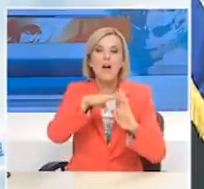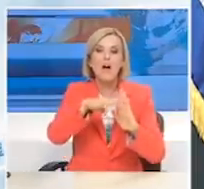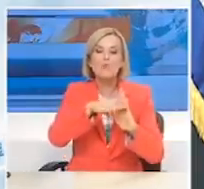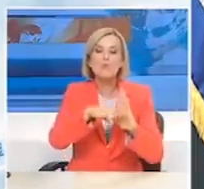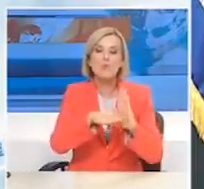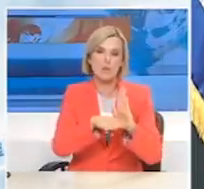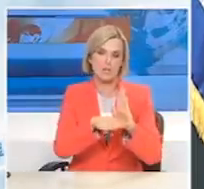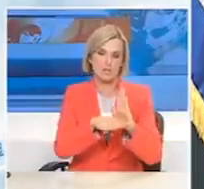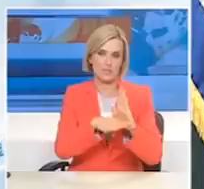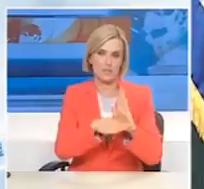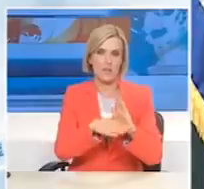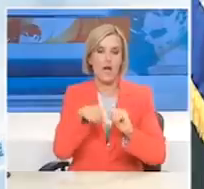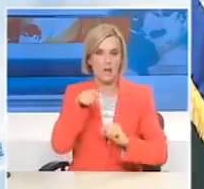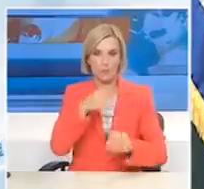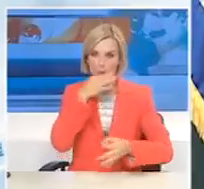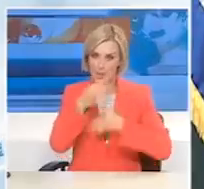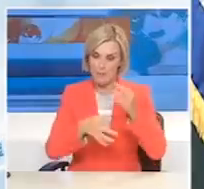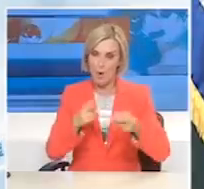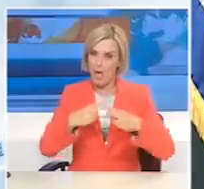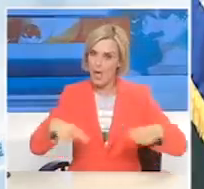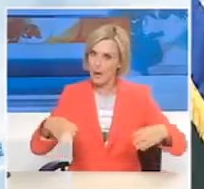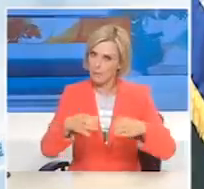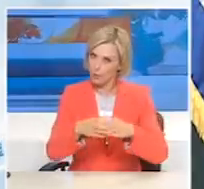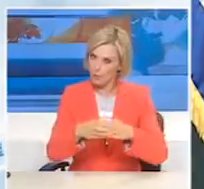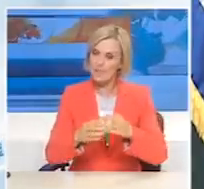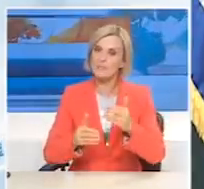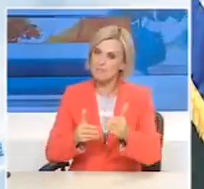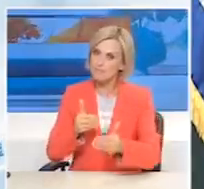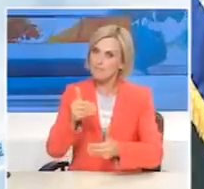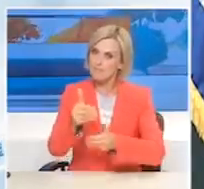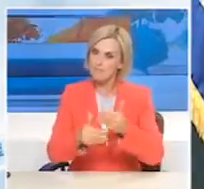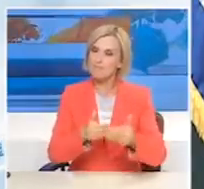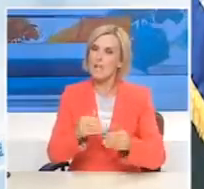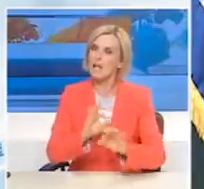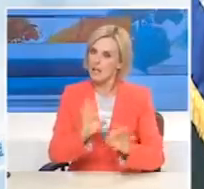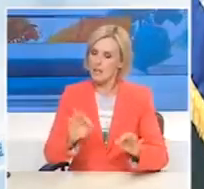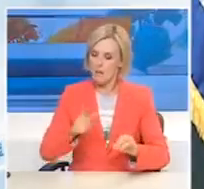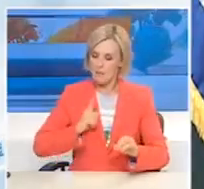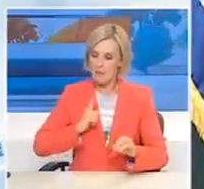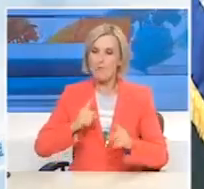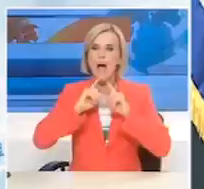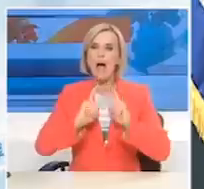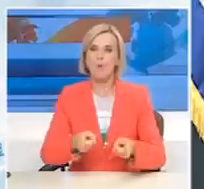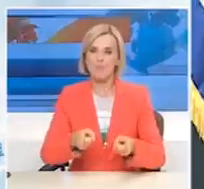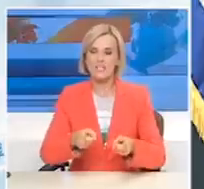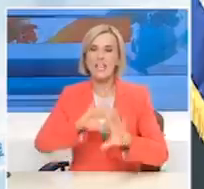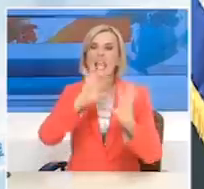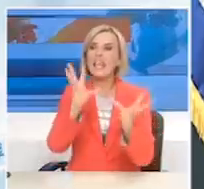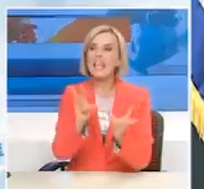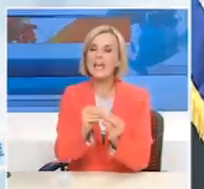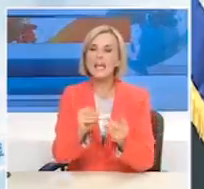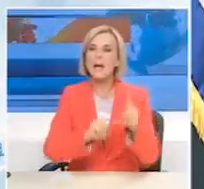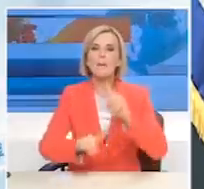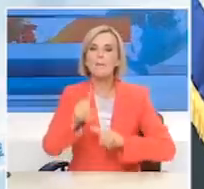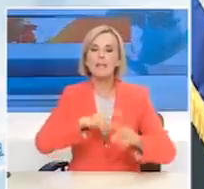σετ κανόνων. Και σε αυτό θα σας πω ότι η Επιτροπή σιγά-σιγά συμφωνεί ποιοι θα είναι αυτοί οι κανόνες. Το θέμα είναι ποια θα είναι η επιδημιολογική εικόνα της νόσου στη χώρα μας